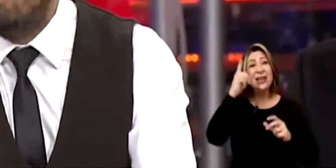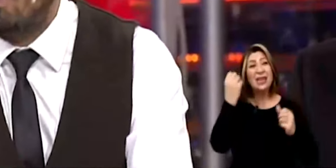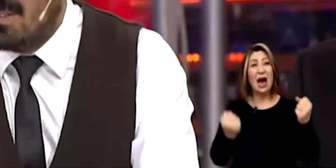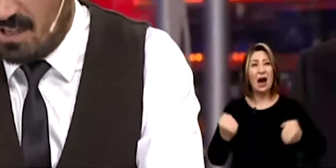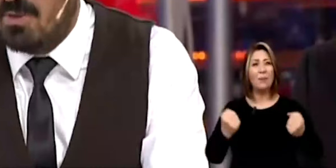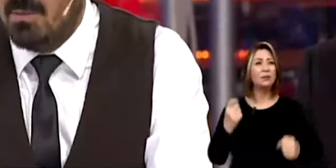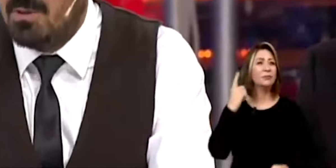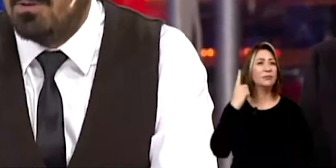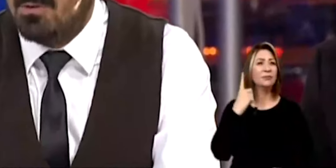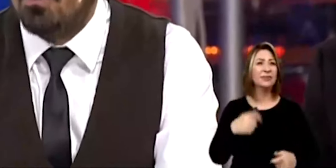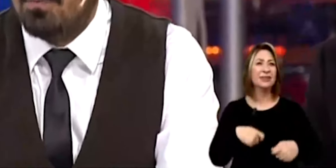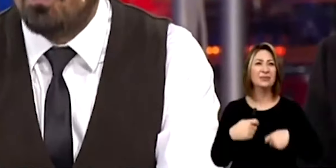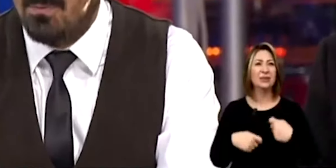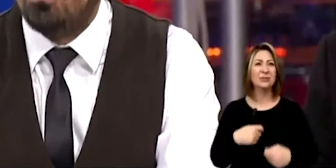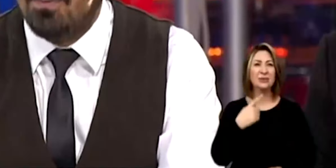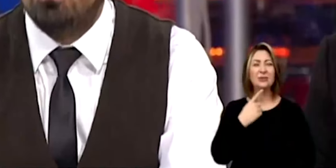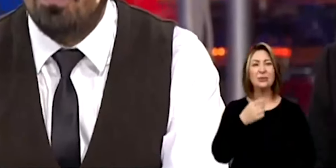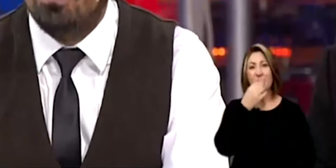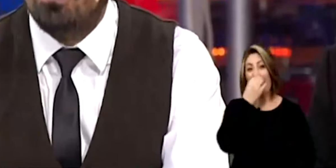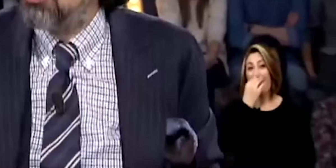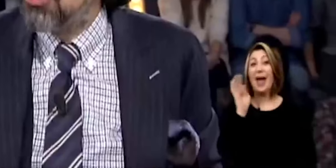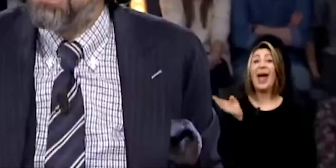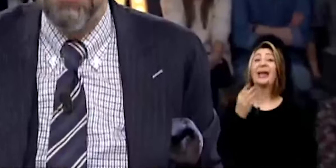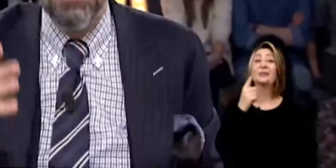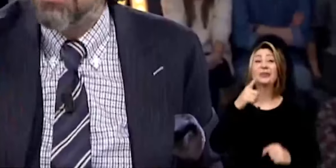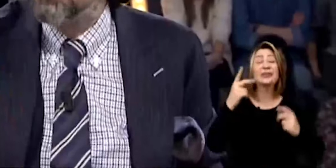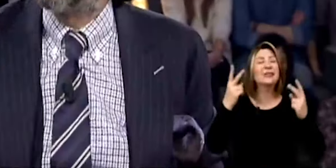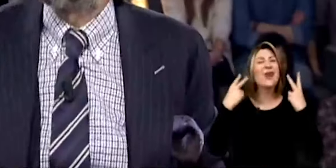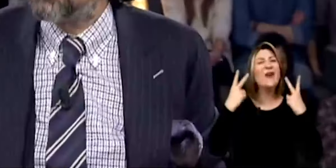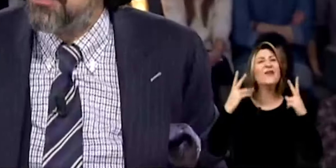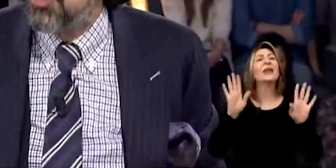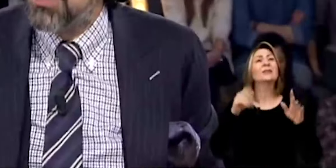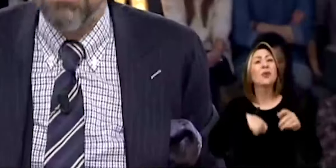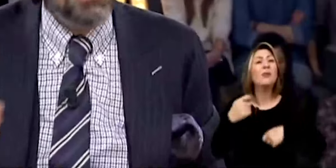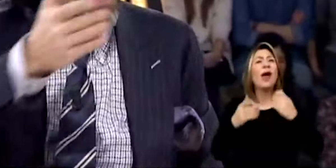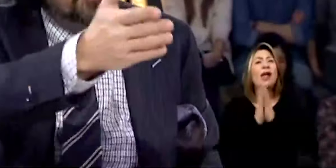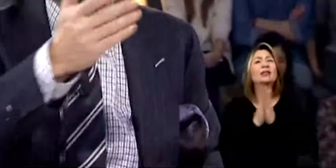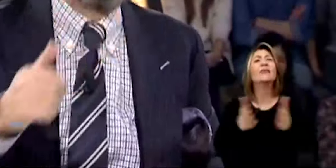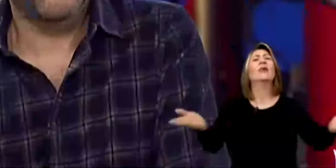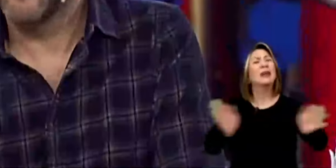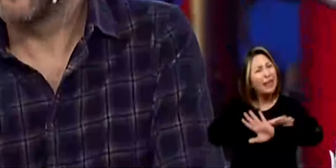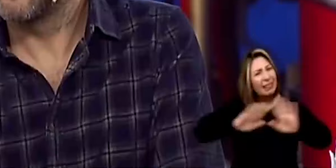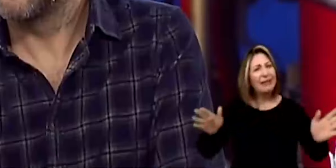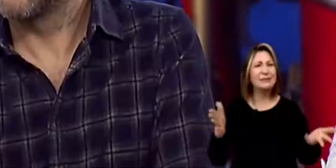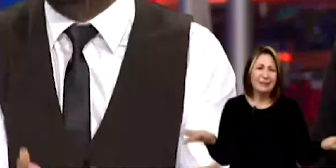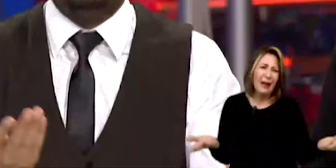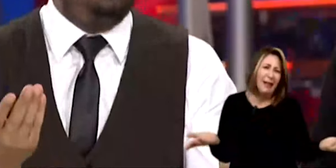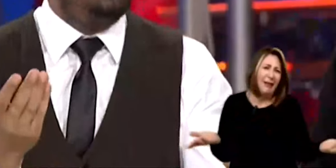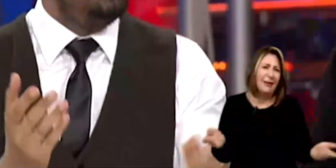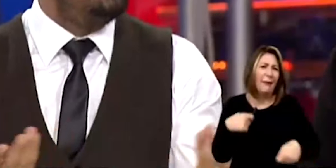bir saçmalama diyorsun. Her neyse, bu başka talk show'lar gibi değil. Zırt pırt alkışlatmıyoruz adamı. Sen alkışladın bu